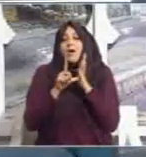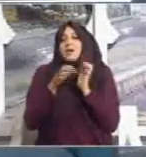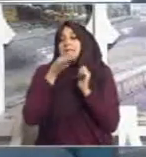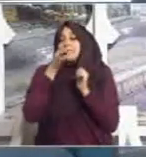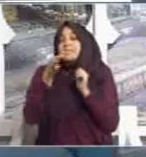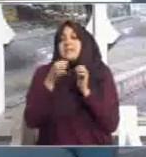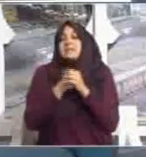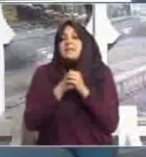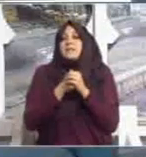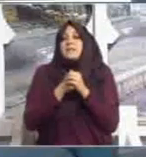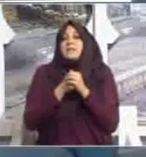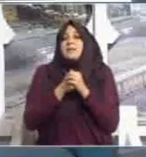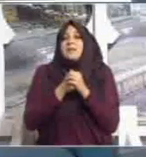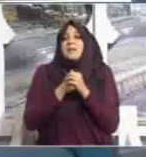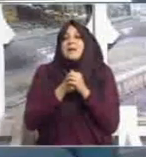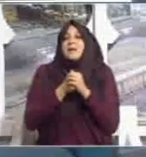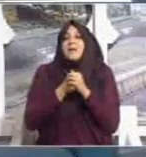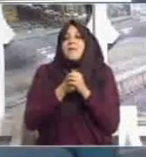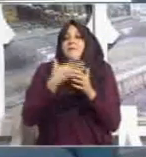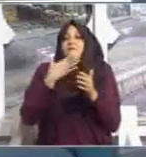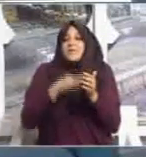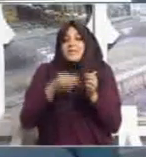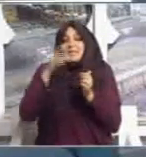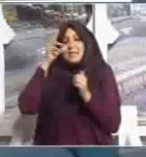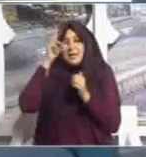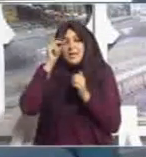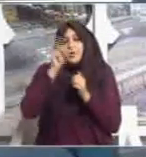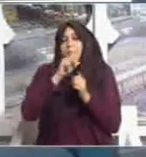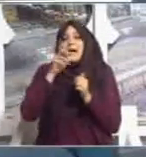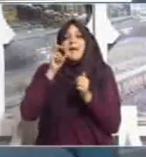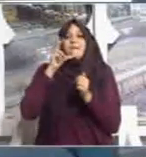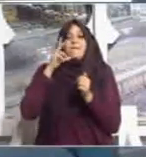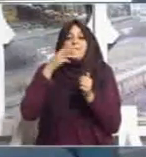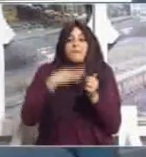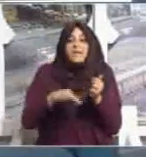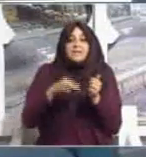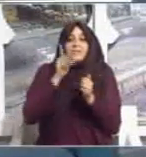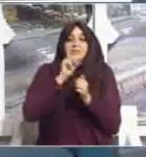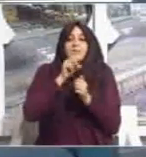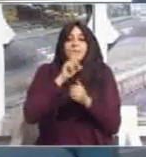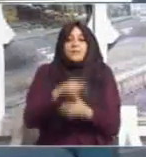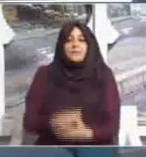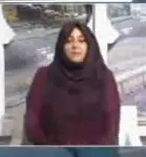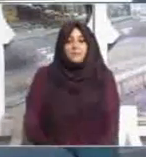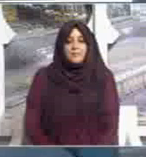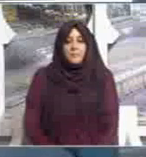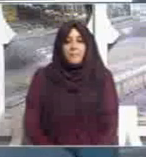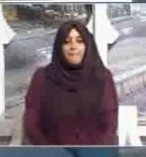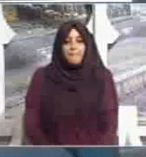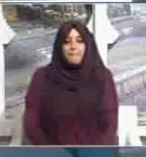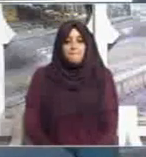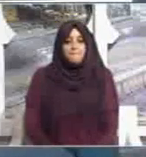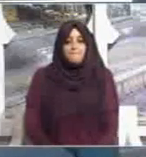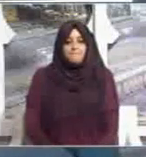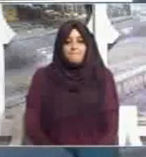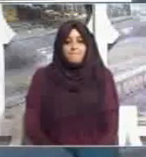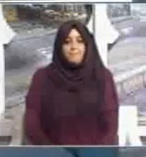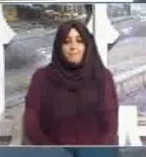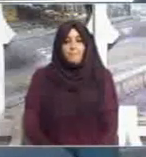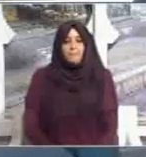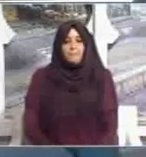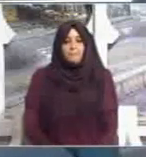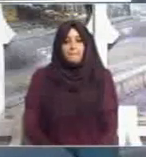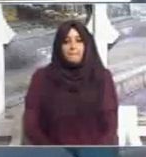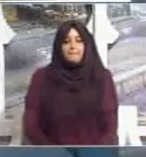أبناء الابن وليس أبناء البنت. تأكل وقت 84 قانون 84 الان خلاص تنزيل كلش، تنزيل كله